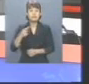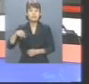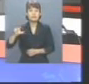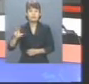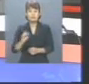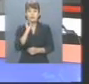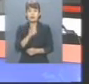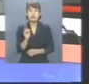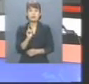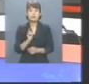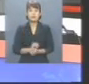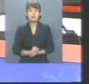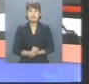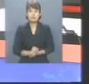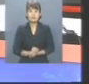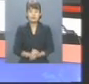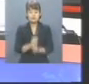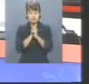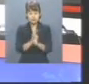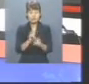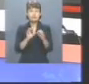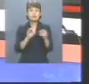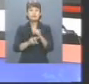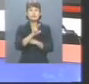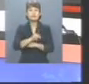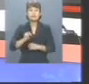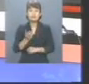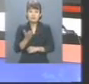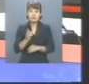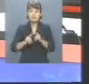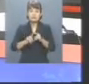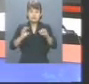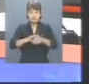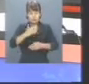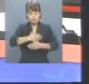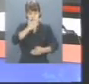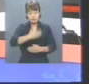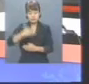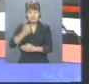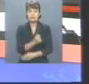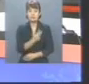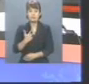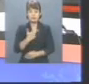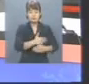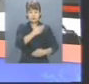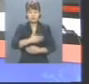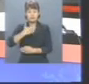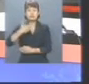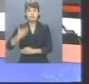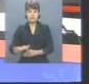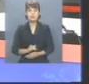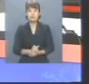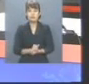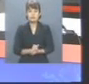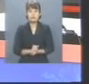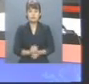ามีการทำตามข้อเรียกร้องนะคะของชาวจังหวัดนนทบุรีที่มีการเปิดประตูระบายน้ำทั้ง3แห่งแล้วนะคะส่วนการเปิดประตูระบายน้ำคลองทวีปธน